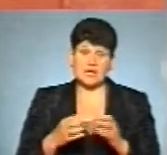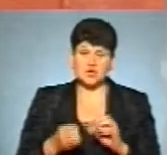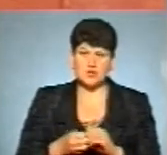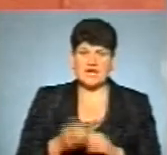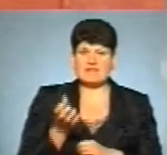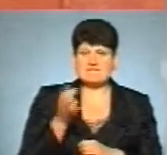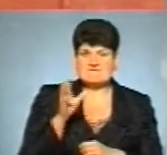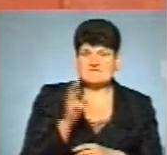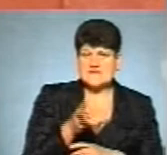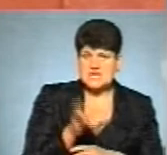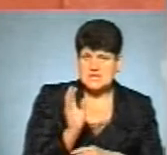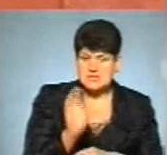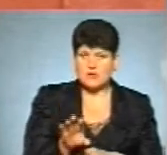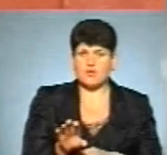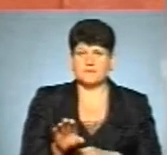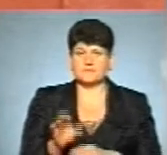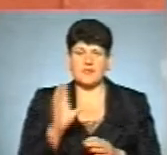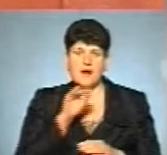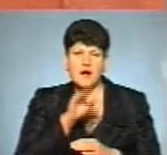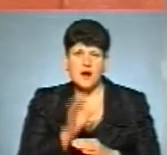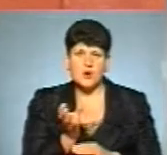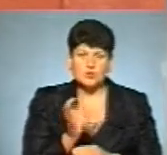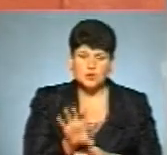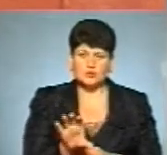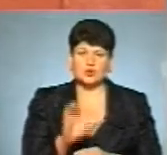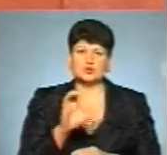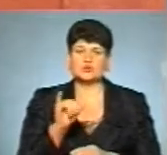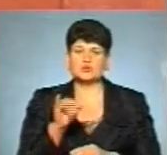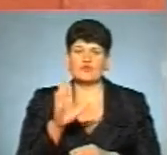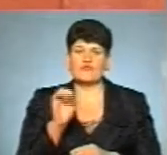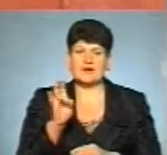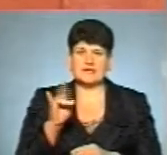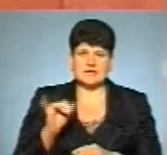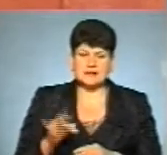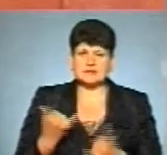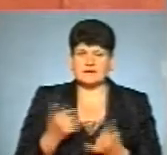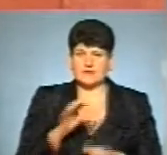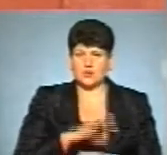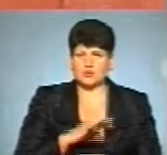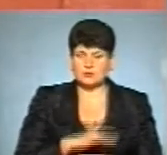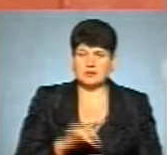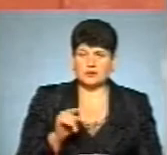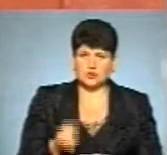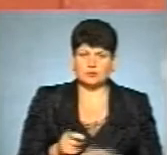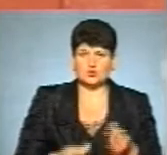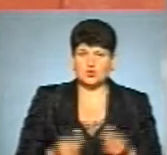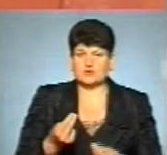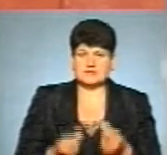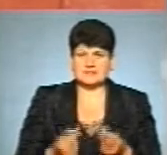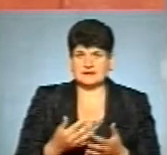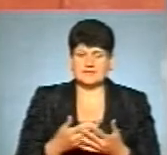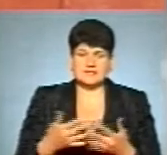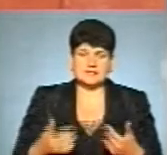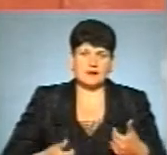відео, і, скажімо, аудіо, а також сувенірна продукція, яку ми зараз використовуємо для того, щоб розігрувати її в